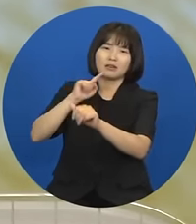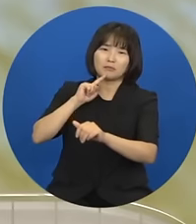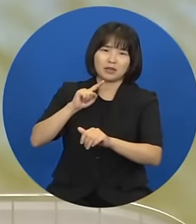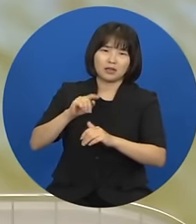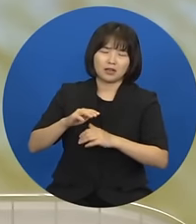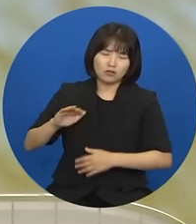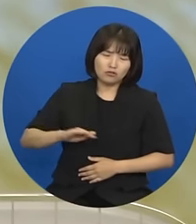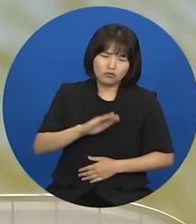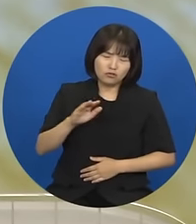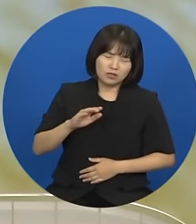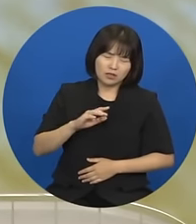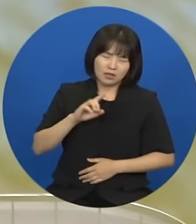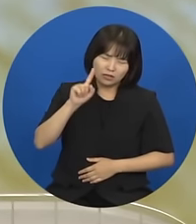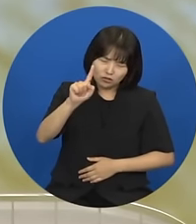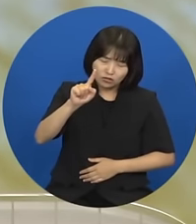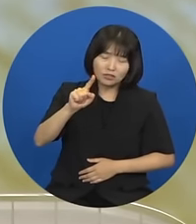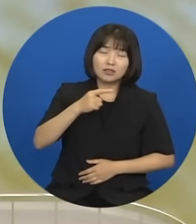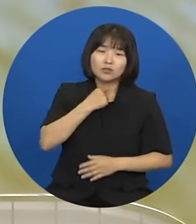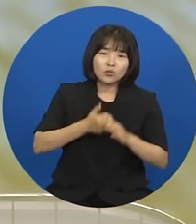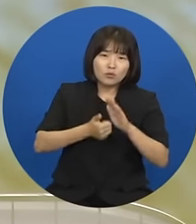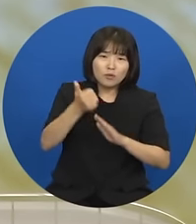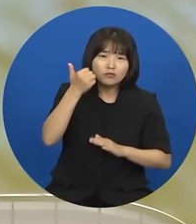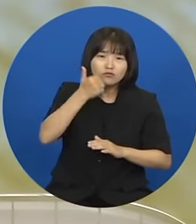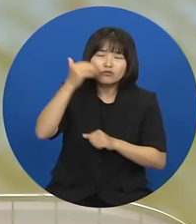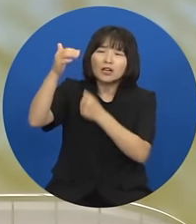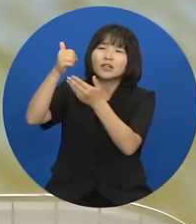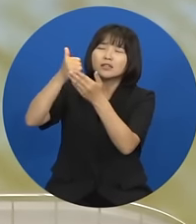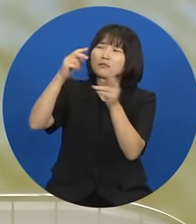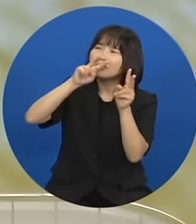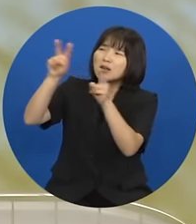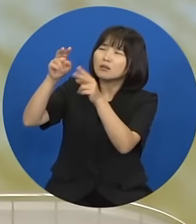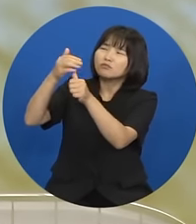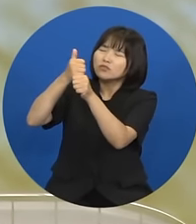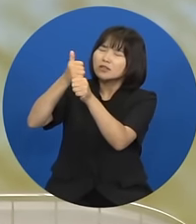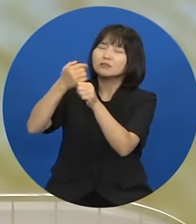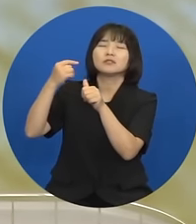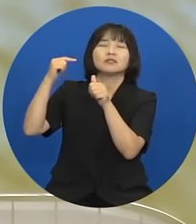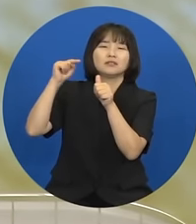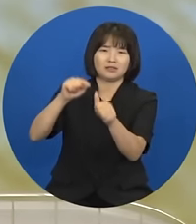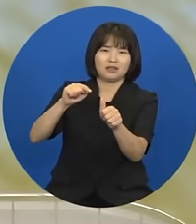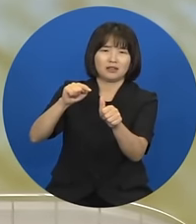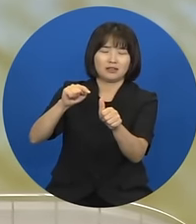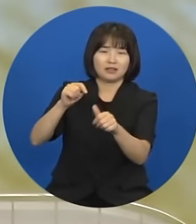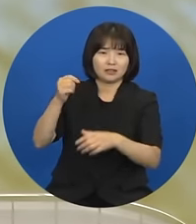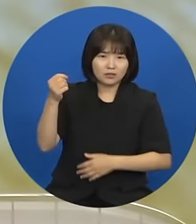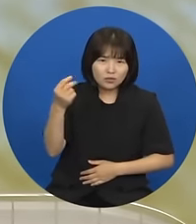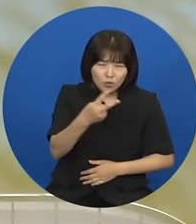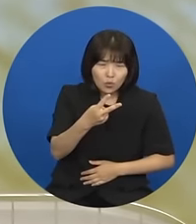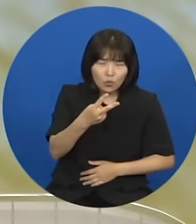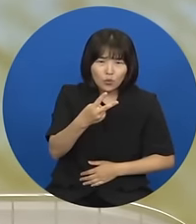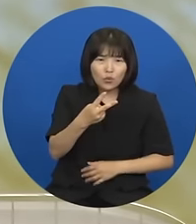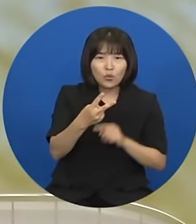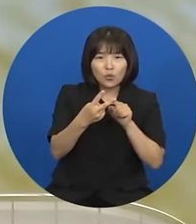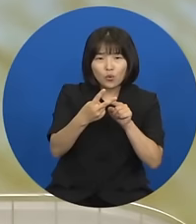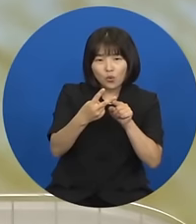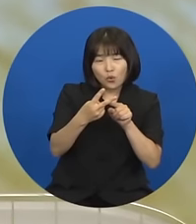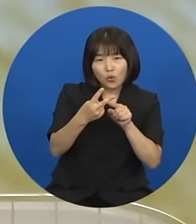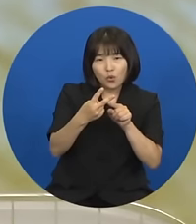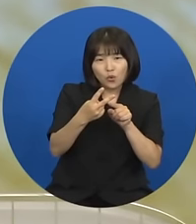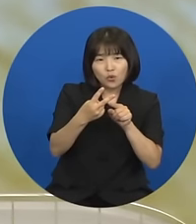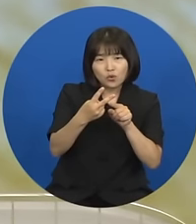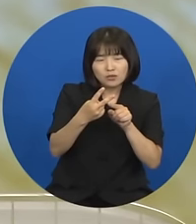유일한 소망 되시는 하나님을 바라보고 붙잡으라는 거예요. 그리고 또다시라는 표현은